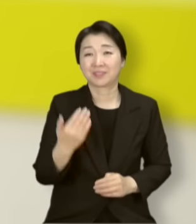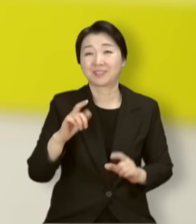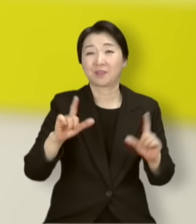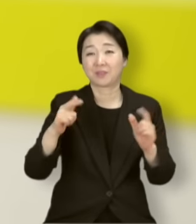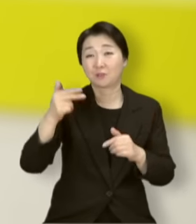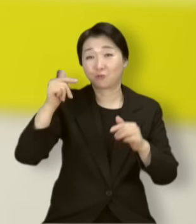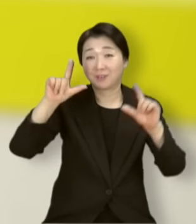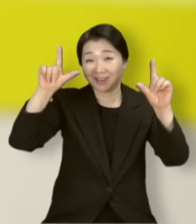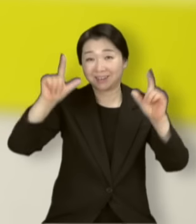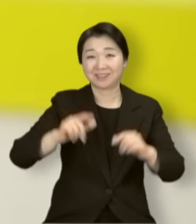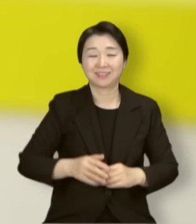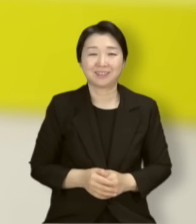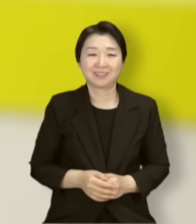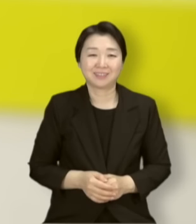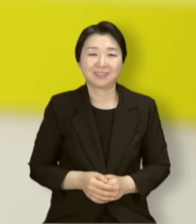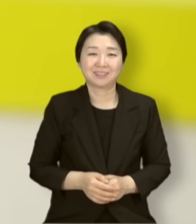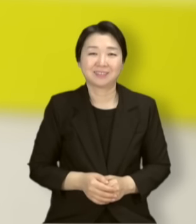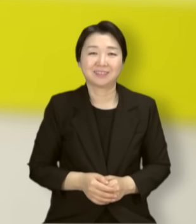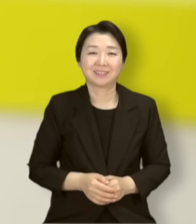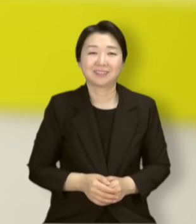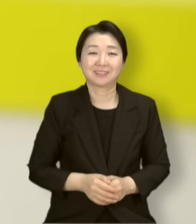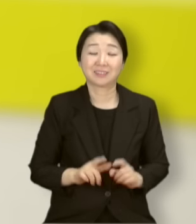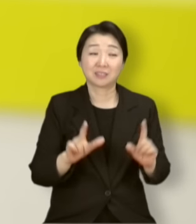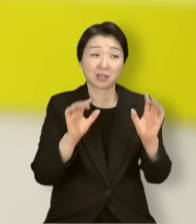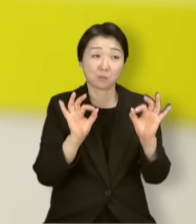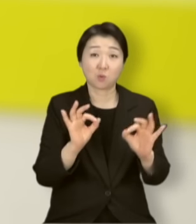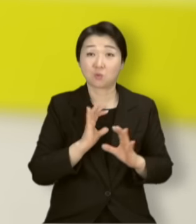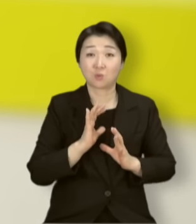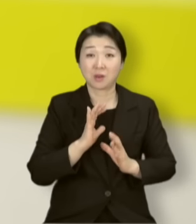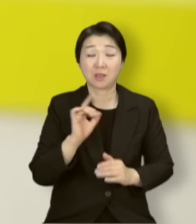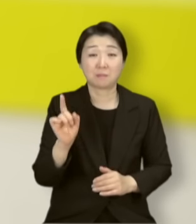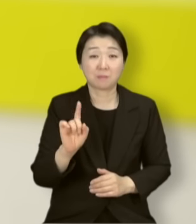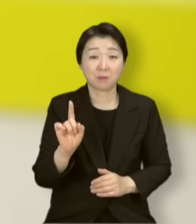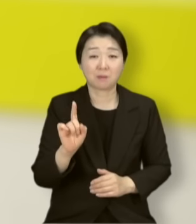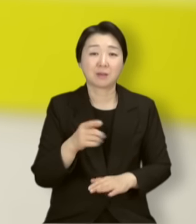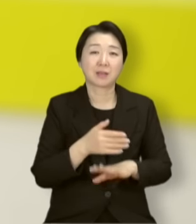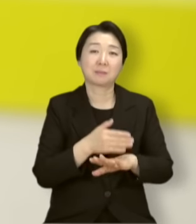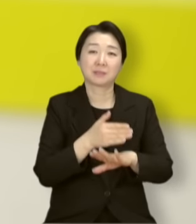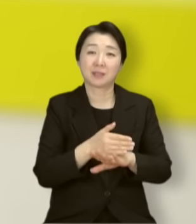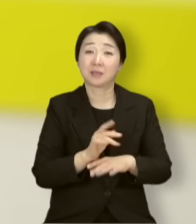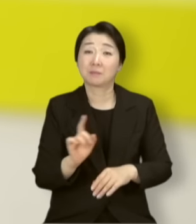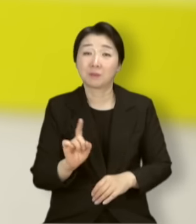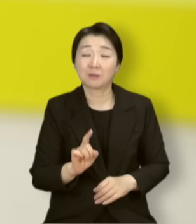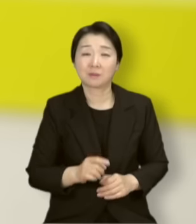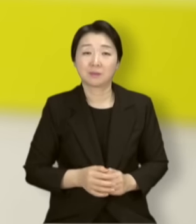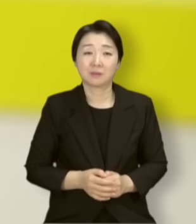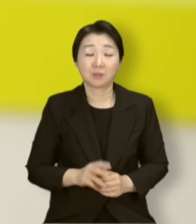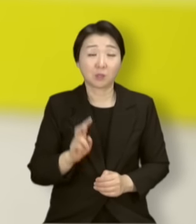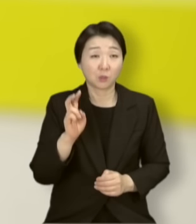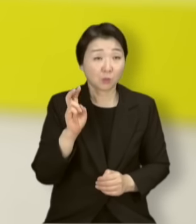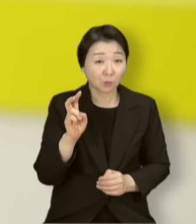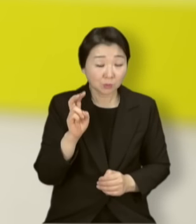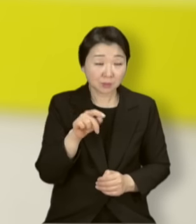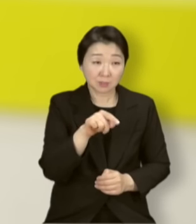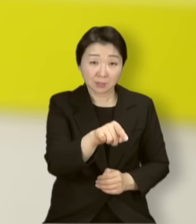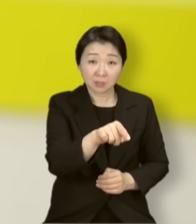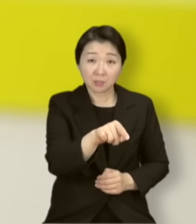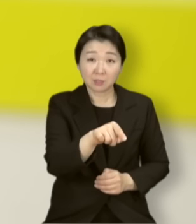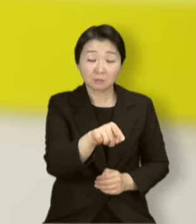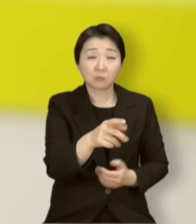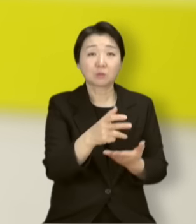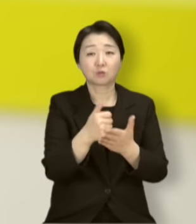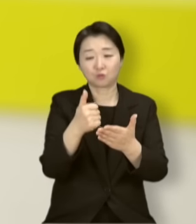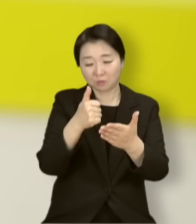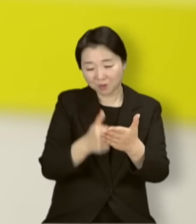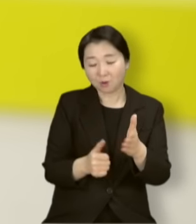이제 주일날이었는데 예. 그날 보고 제가 깜짝 놀라기도 하고 감사하기도 했어요. 혹시 그럼 걔네들이